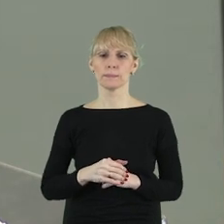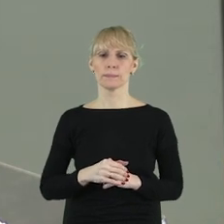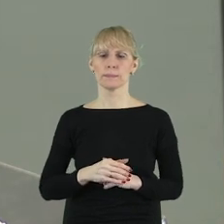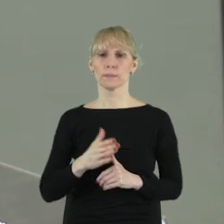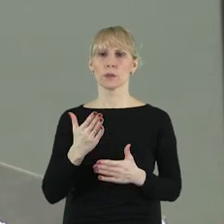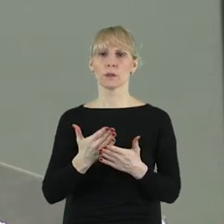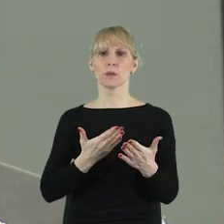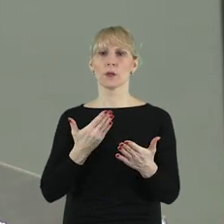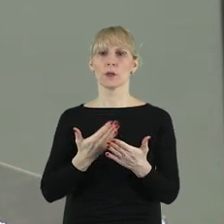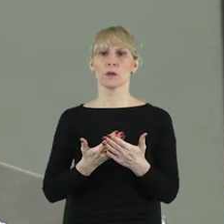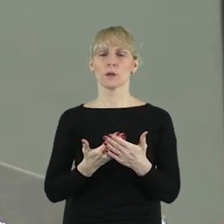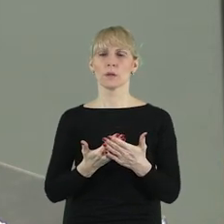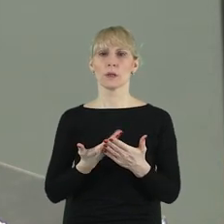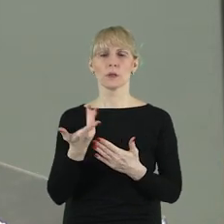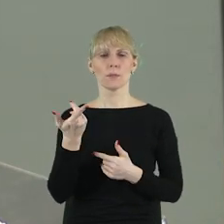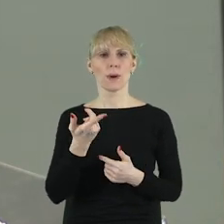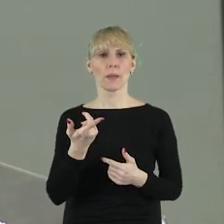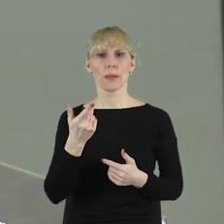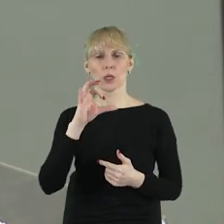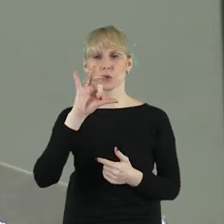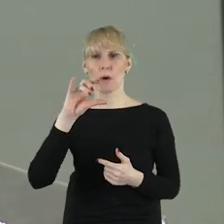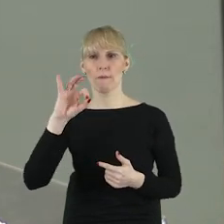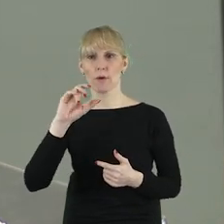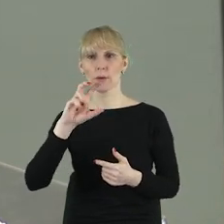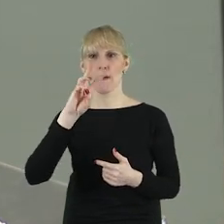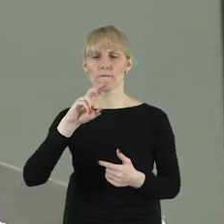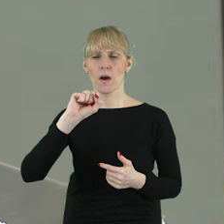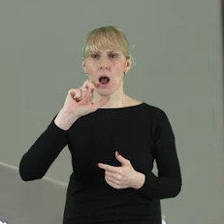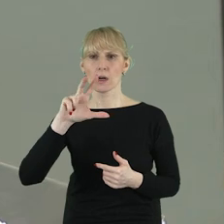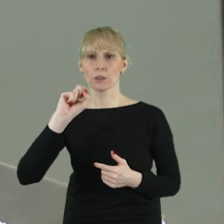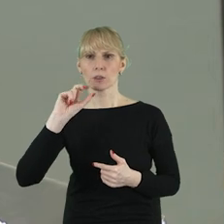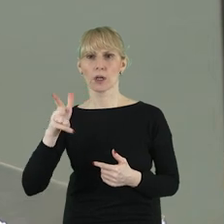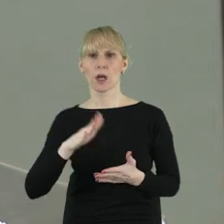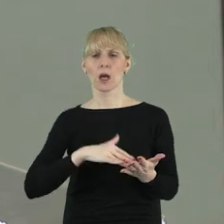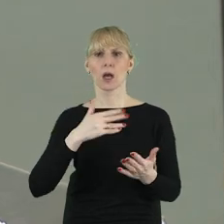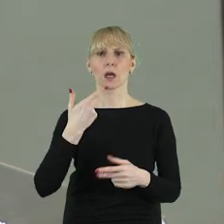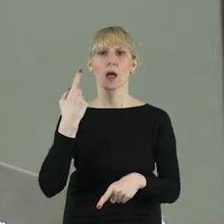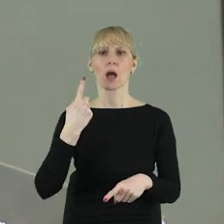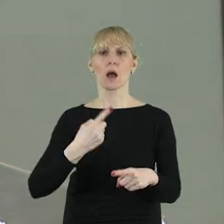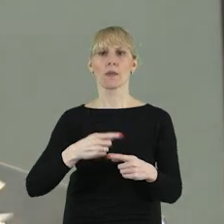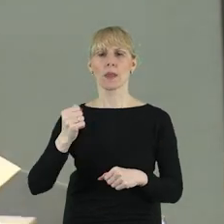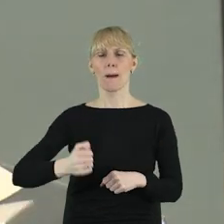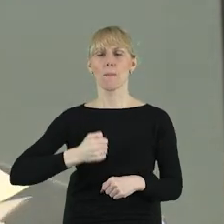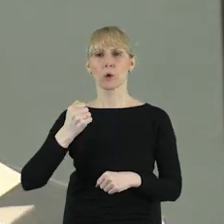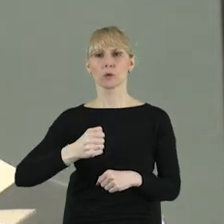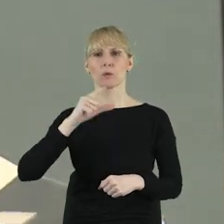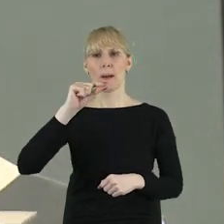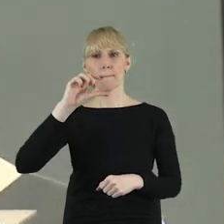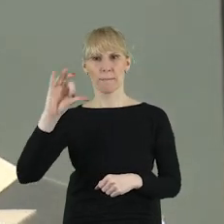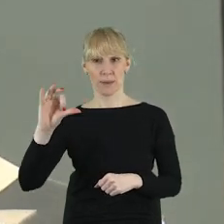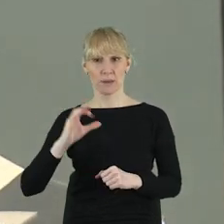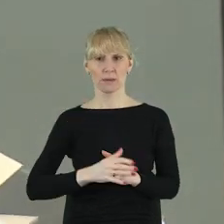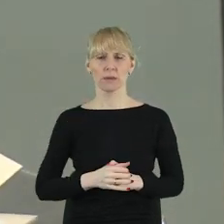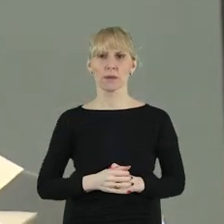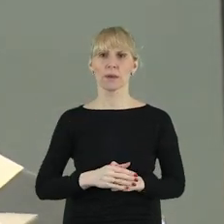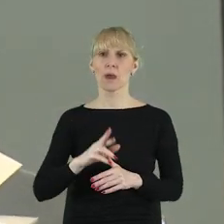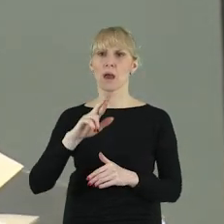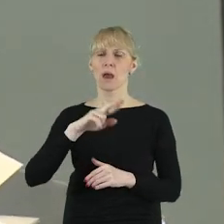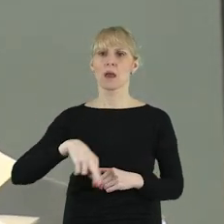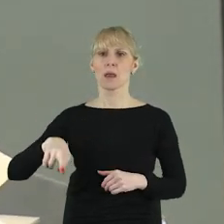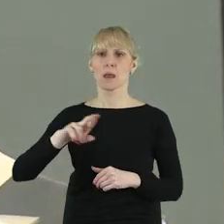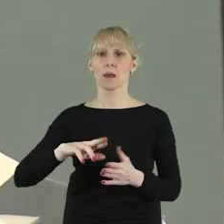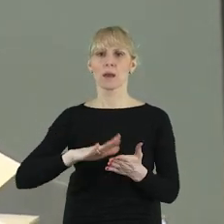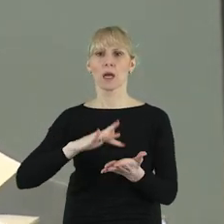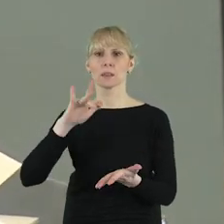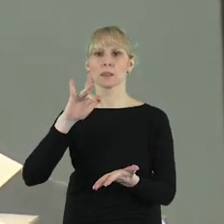W LGD Sukces powiatu sieradzkiego wiceprezesem jest pan Sławomir Walczak, kandydat PiS na posła w 2019 roku i